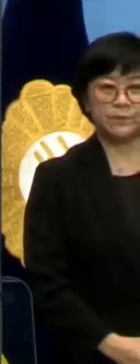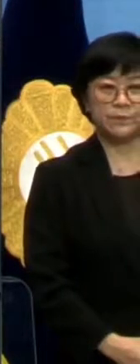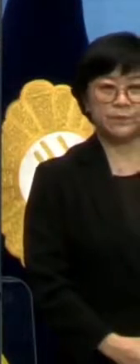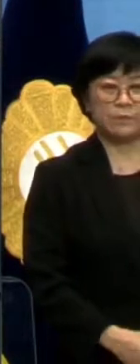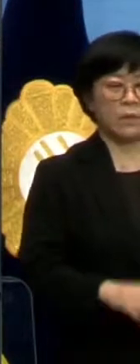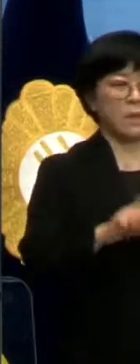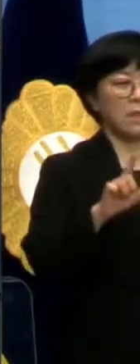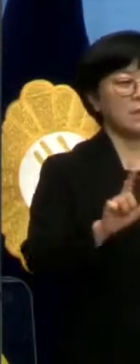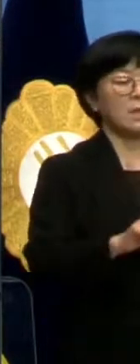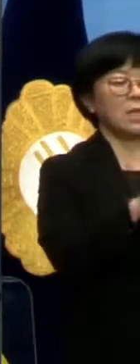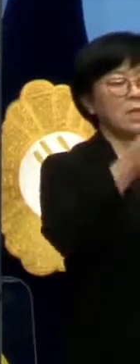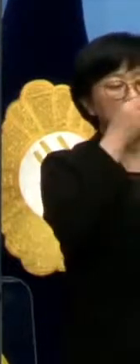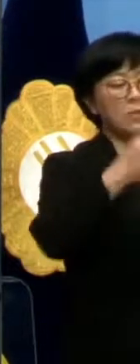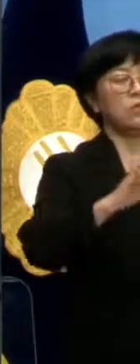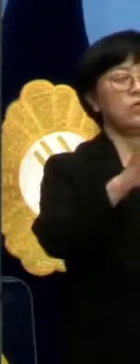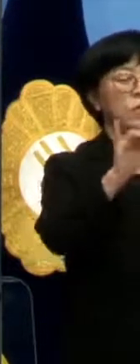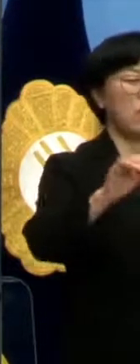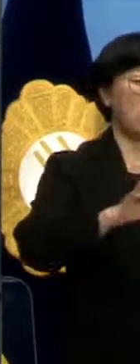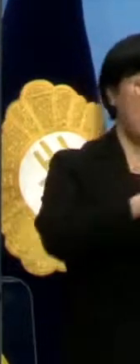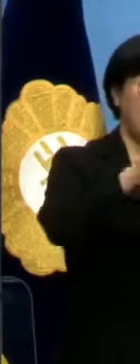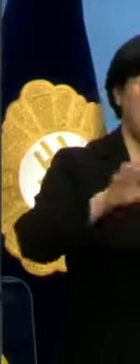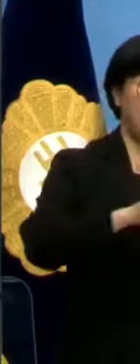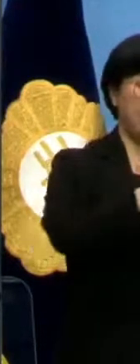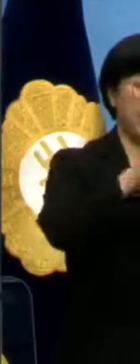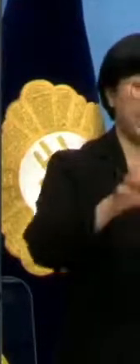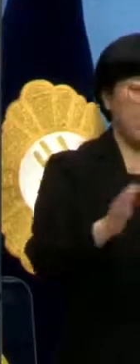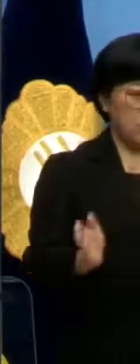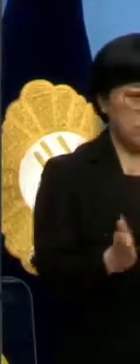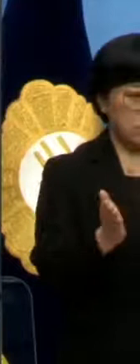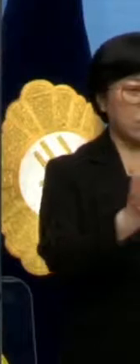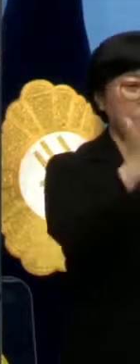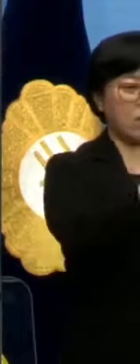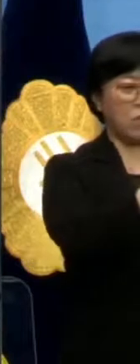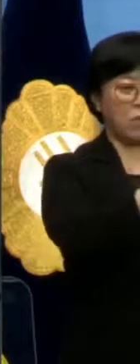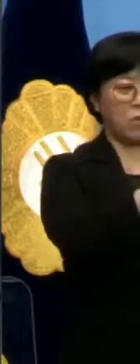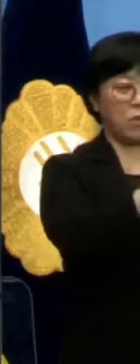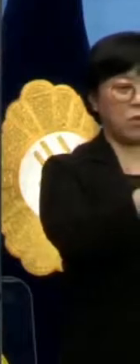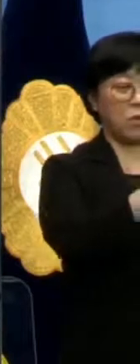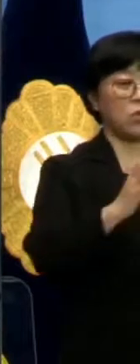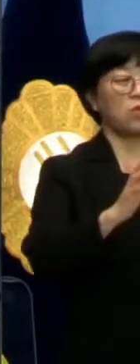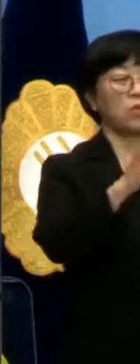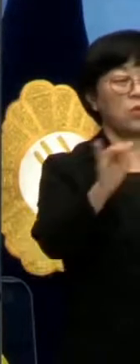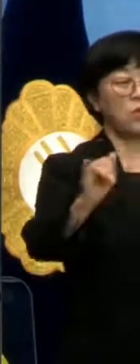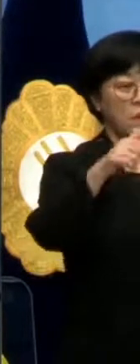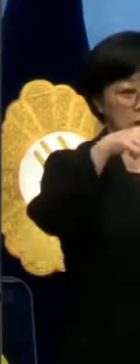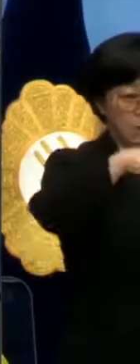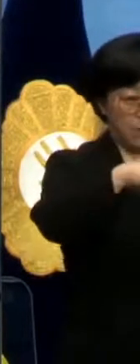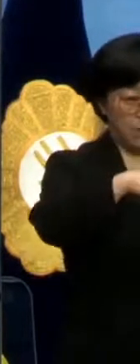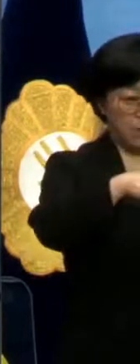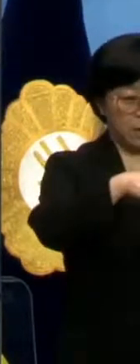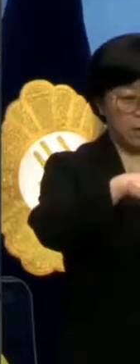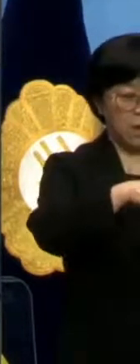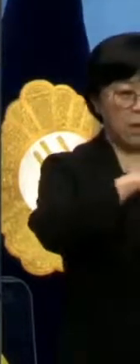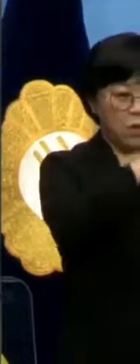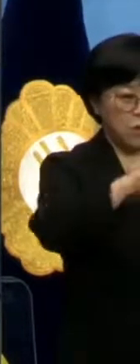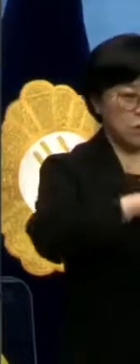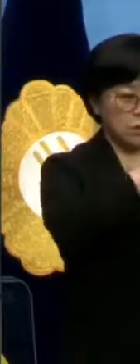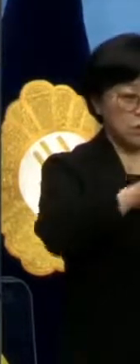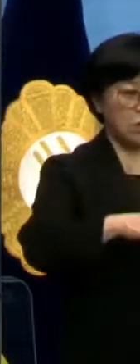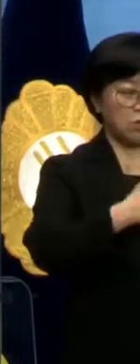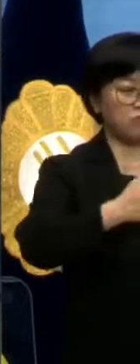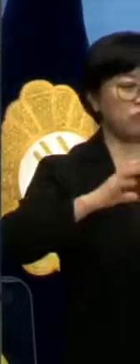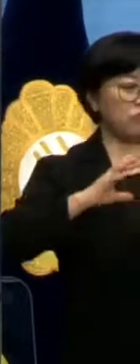살게 부탁한 국민들의 혼란을 붙임 알고 국민 앞에 원전 국적 농단 회기 늘